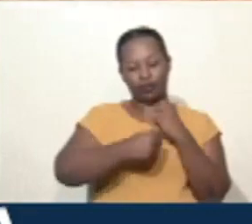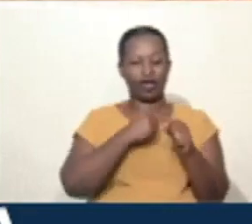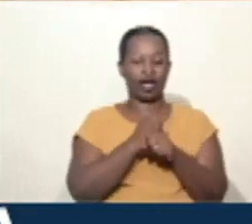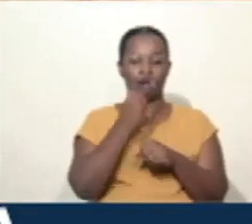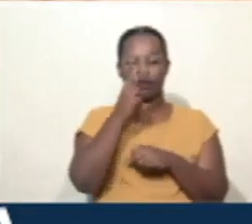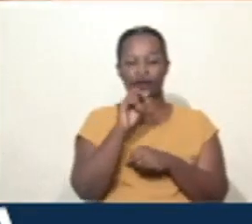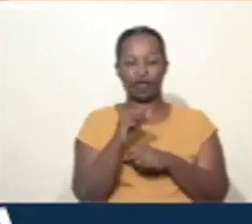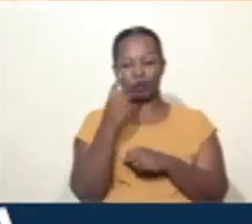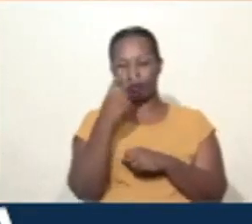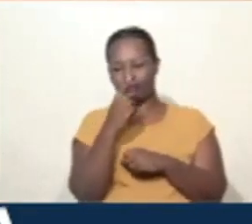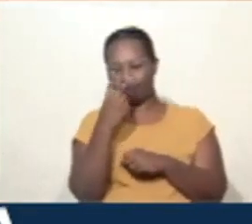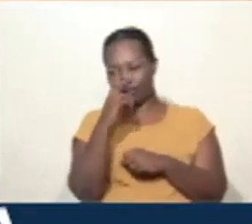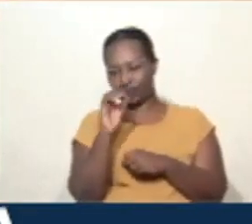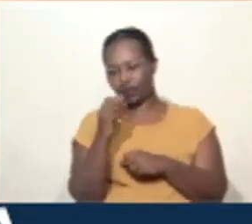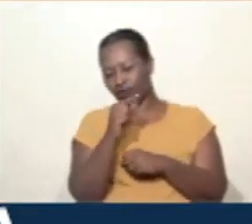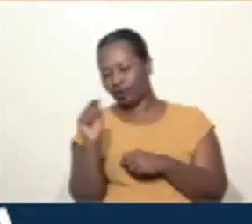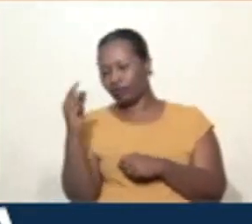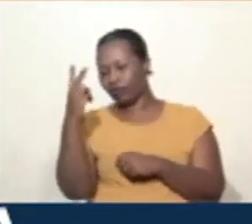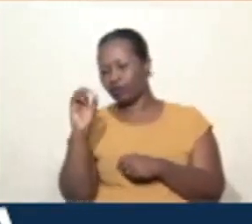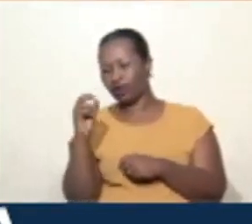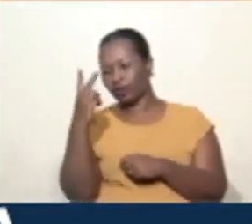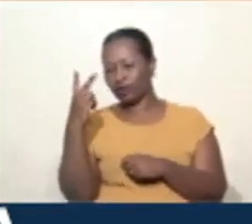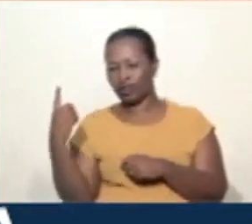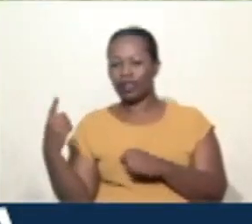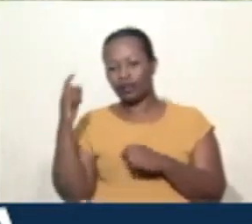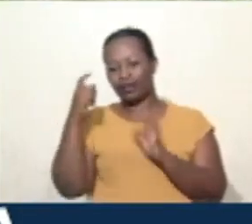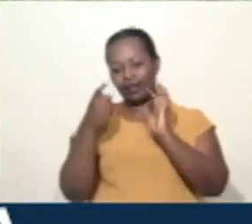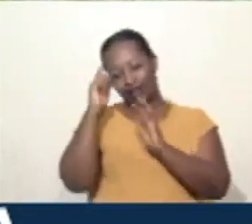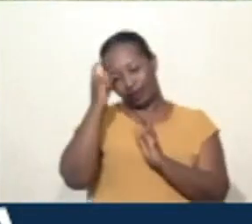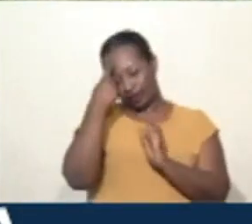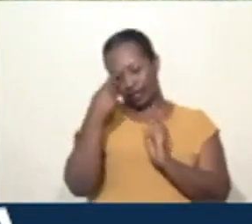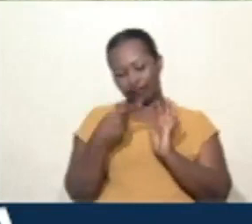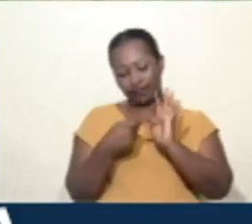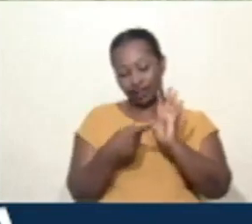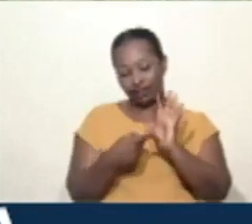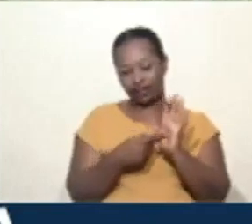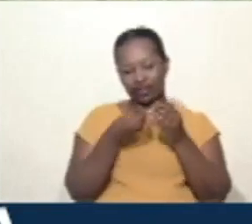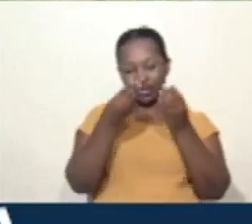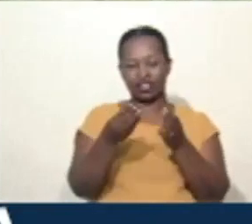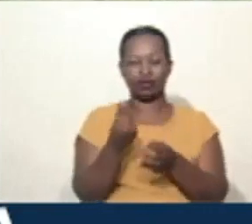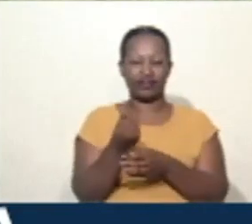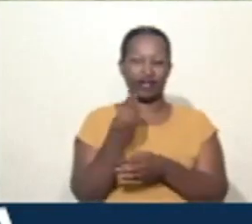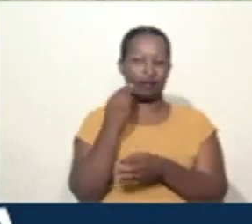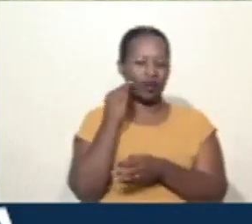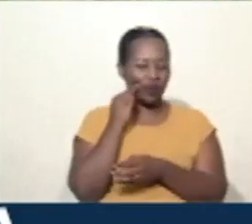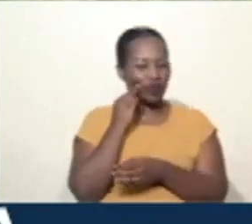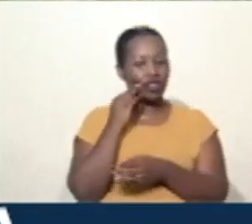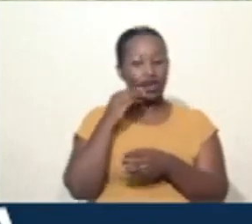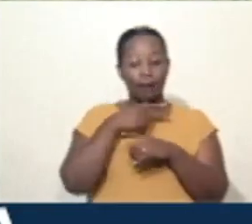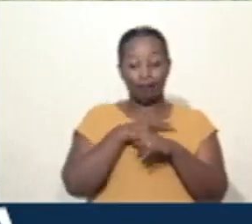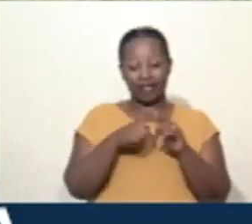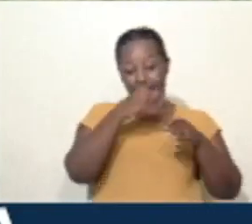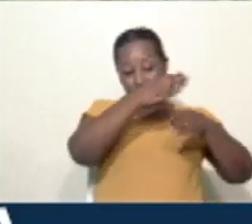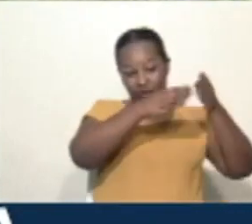2020-2021 hagaragaramo ko leta yatanze amafaranga miliyari 28 yo gusana imihanda no kuyubaka, ariko ikangirika itamaze kabiri